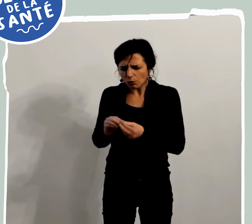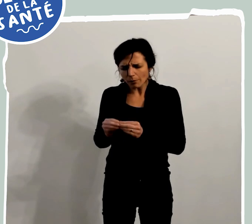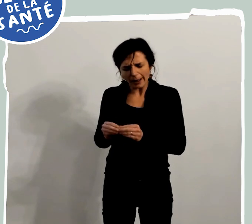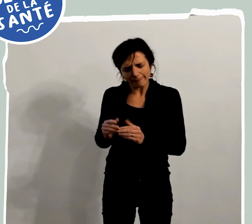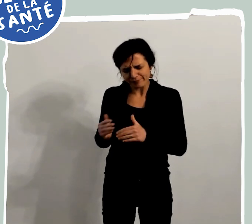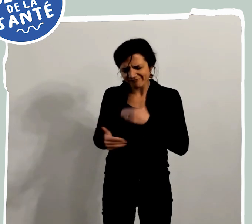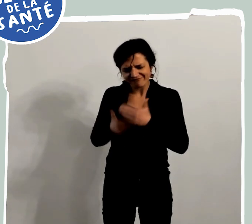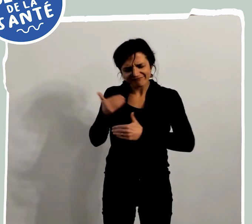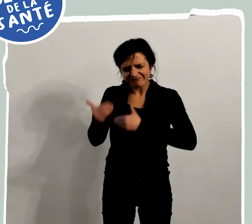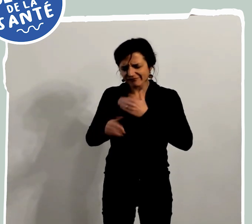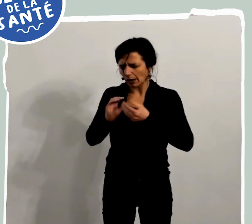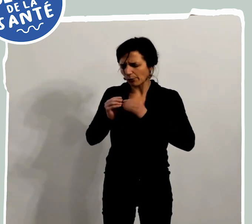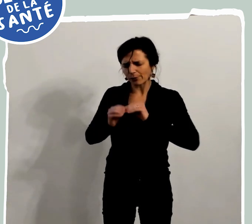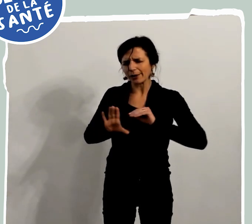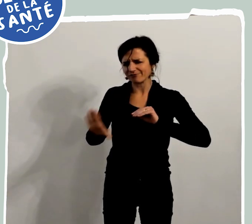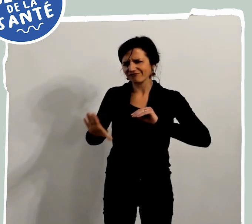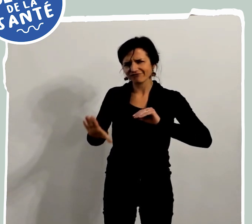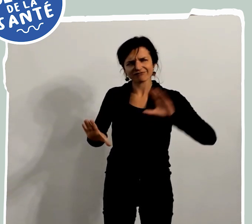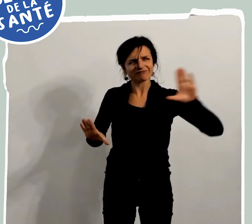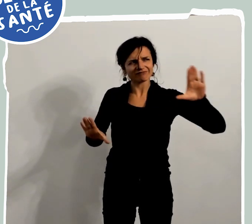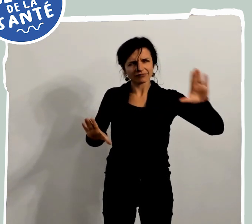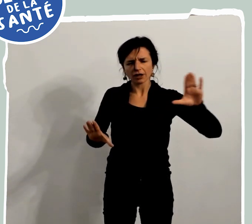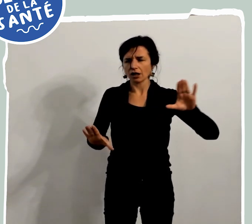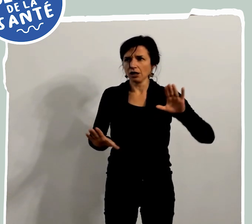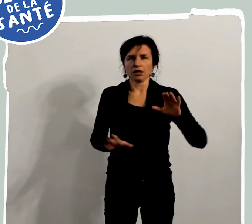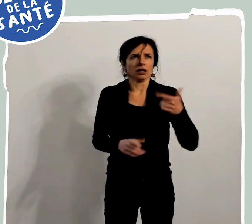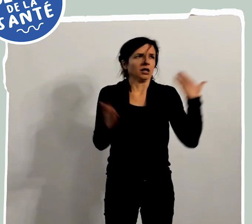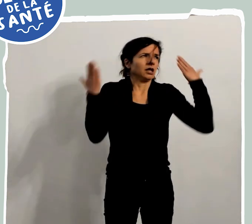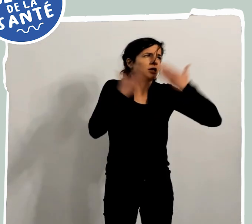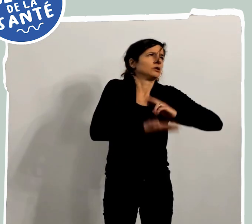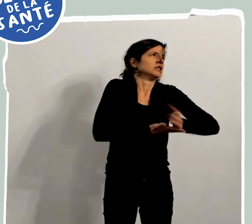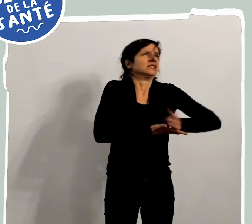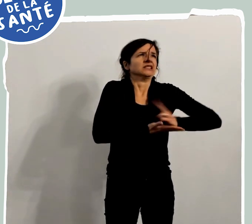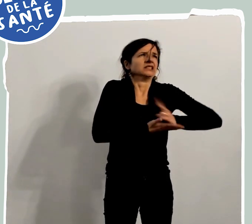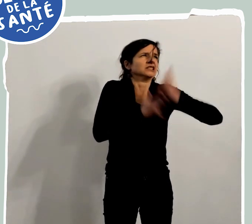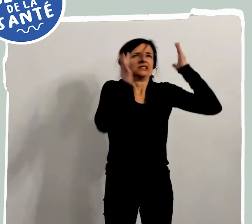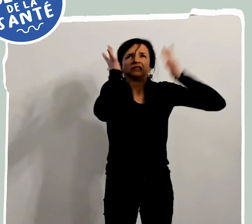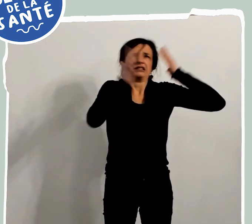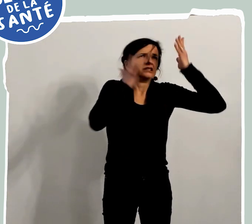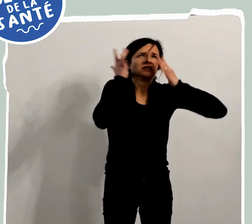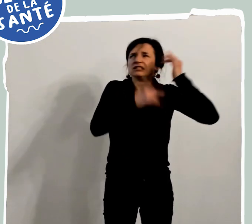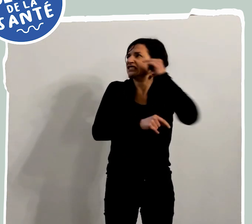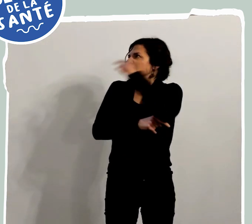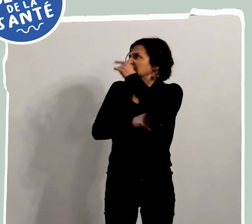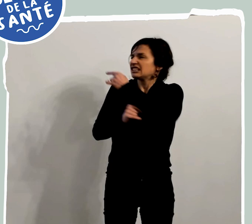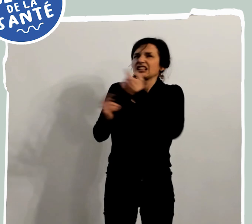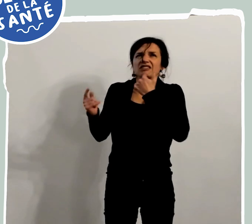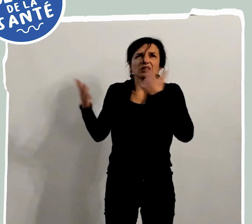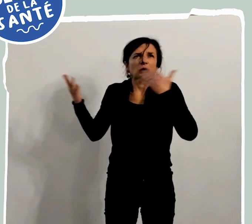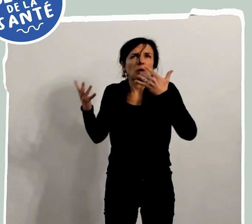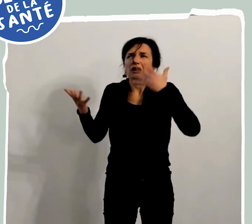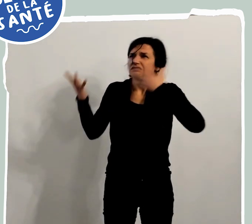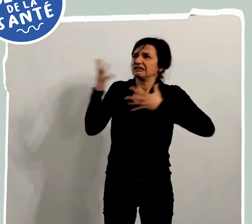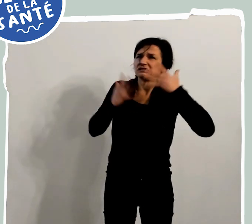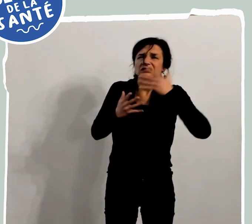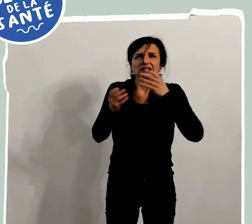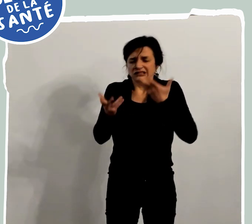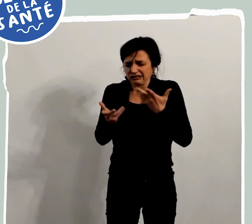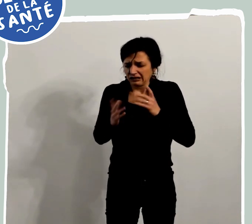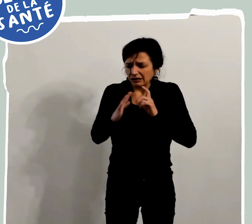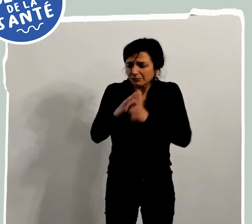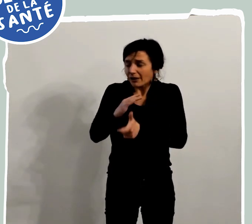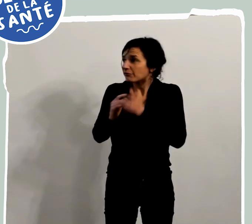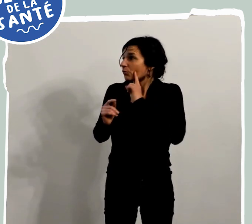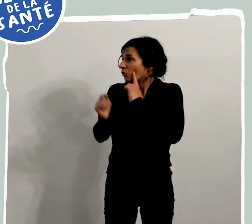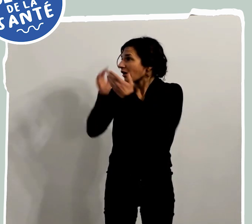qu'on commence à faire des nuits blanches pour comprendre mieux ce que ça veut dire les perturbateurs endocriniens pour compléter ce que vous avez